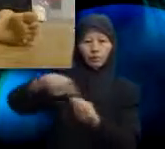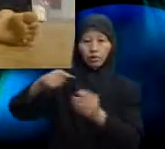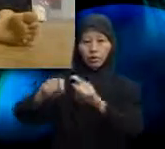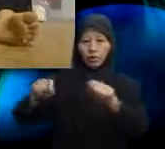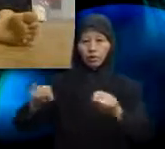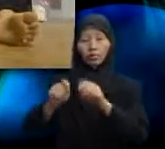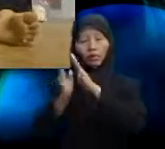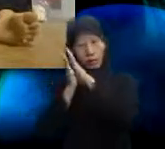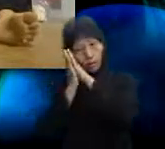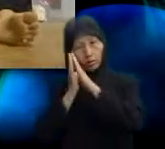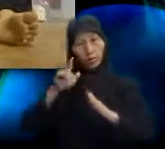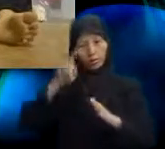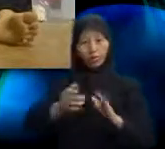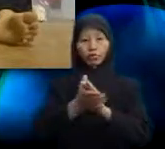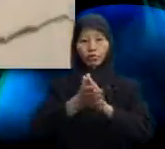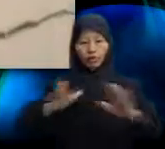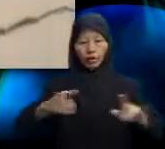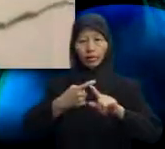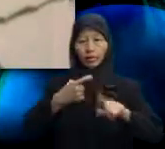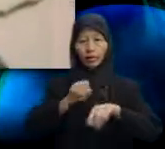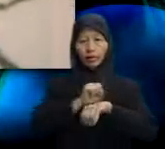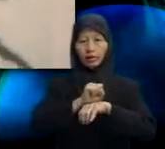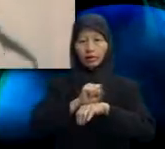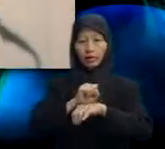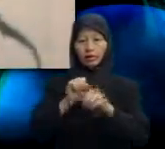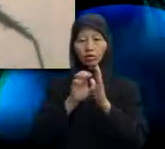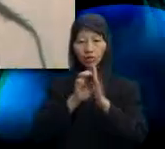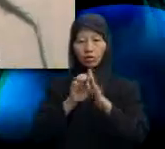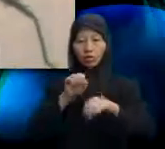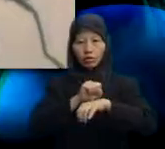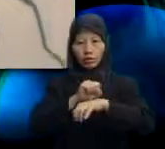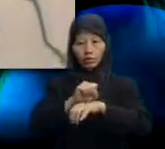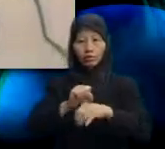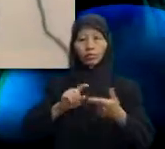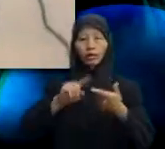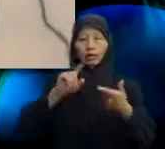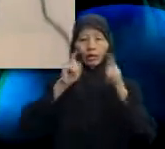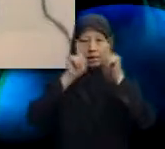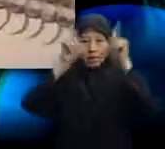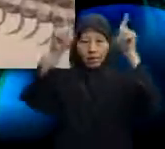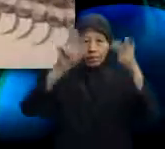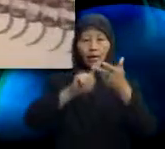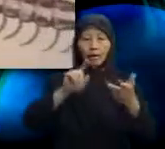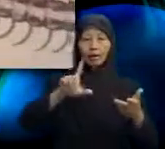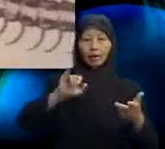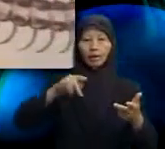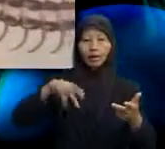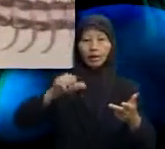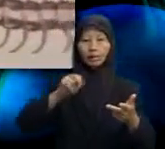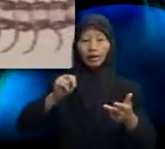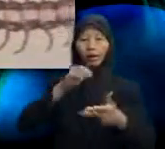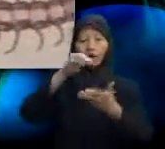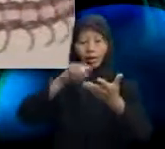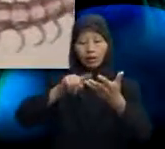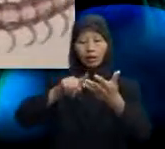Persekitaran tempat tidur juga harus selamat daripada serangga seperti semut, lipas, lipat atau